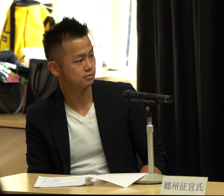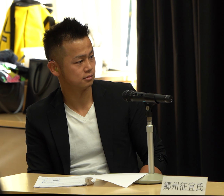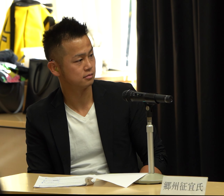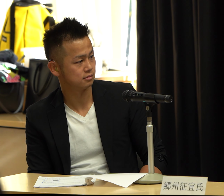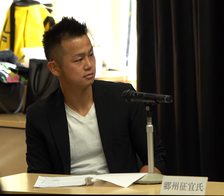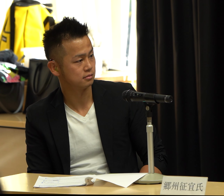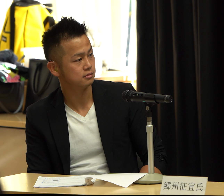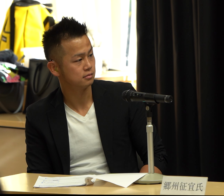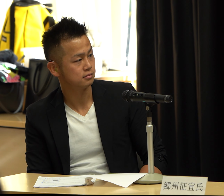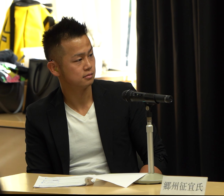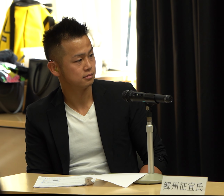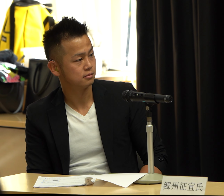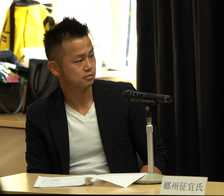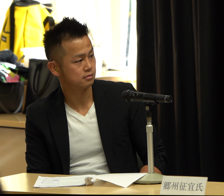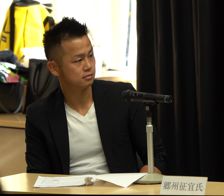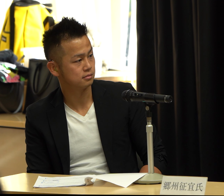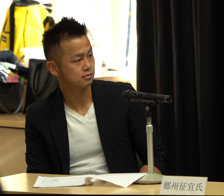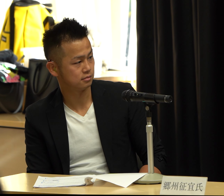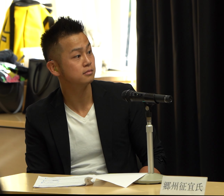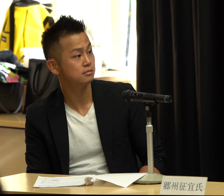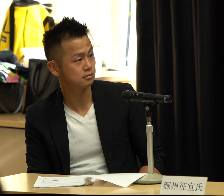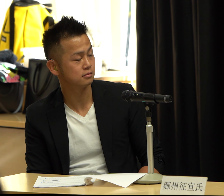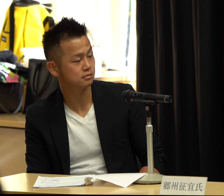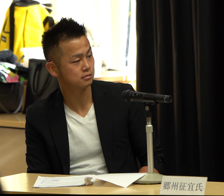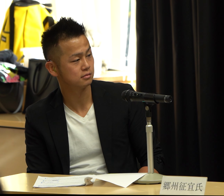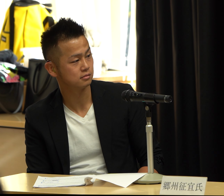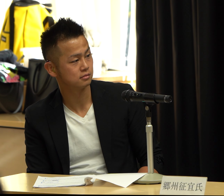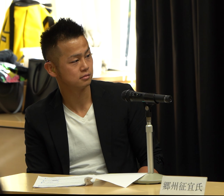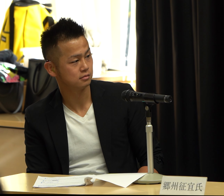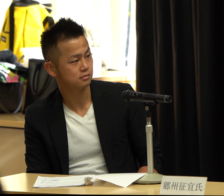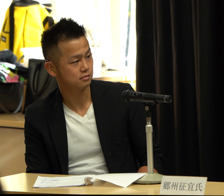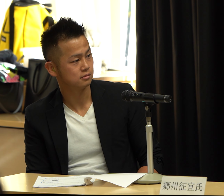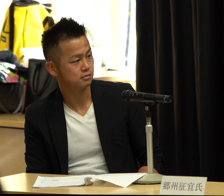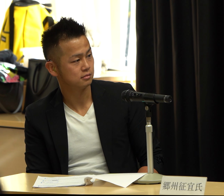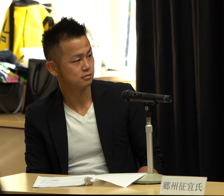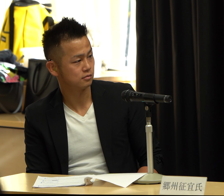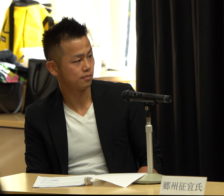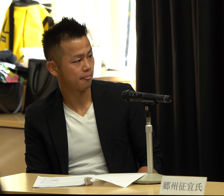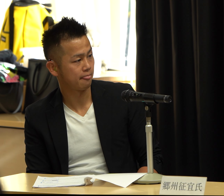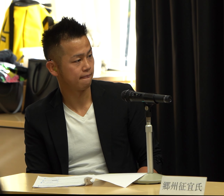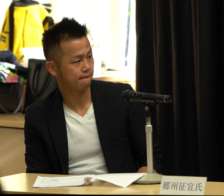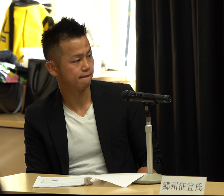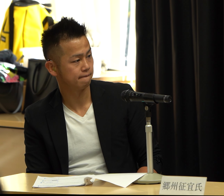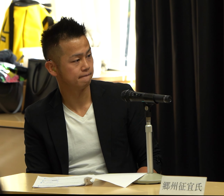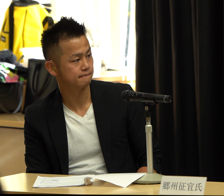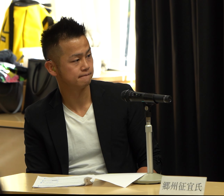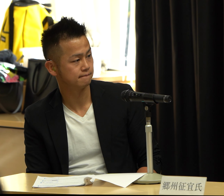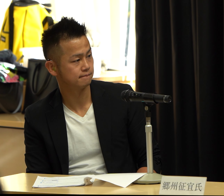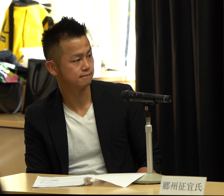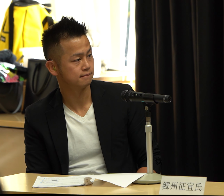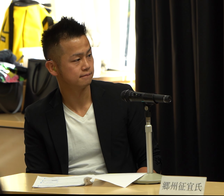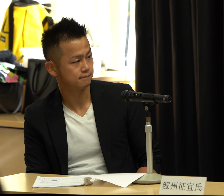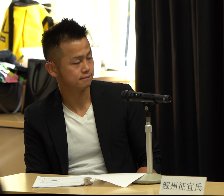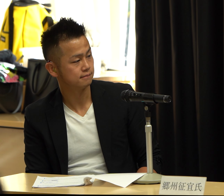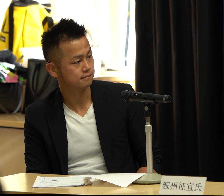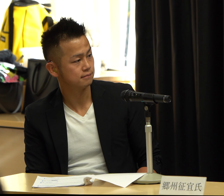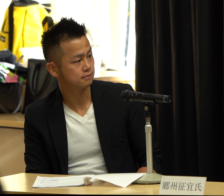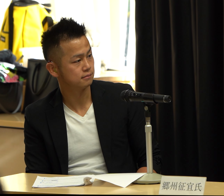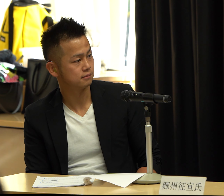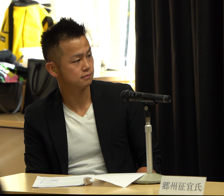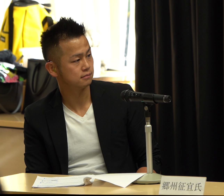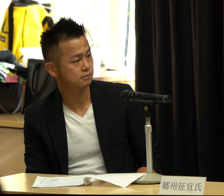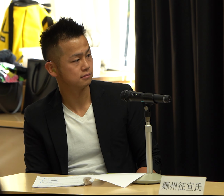コミュニケーションを取らないと、実施やるのが難しい競技なのかなっていう印象を受けるんですけれども、何